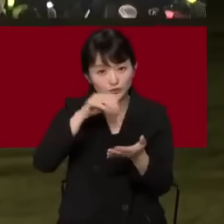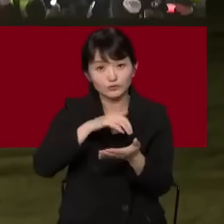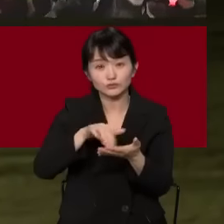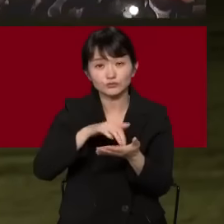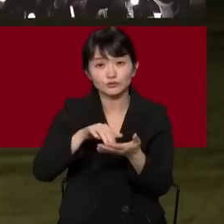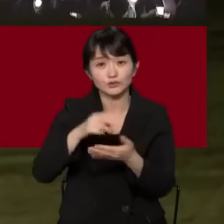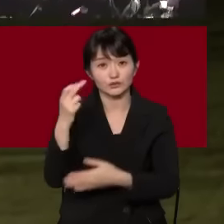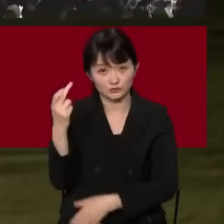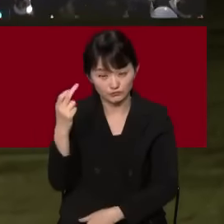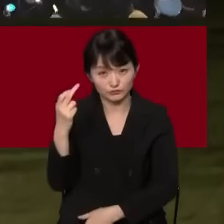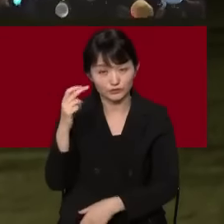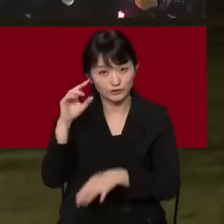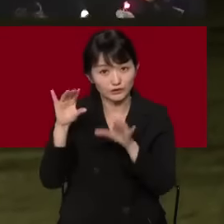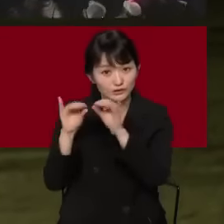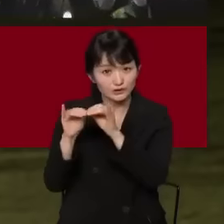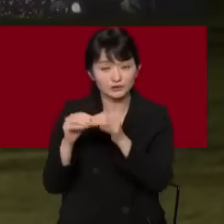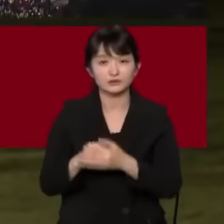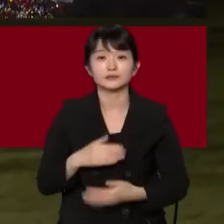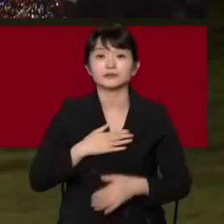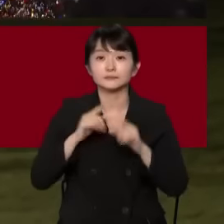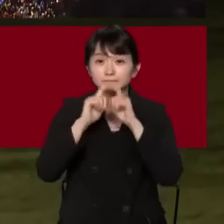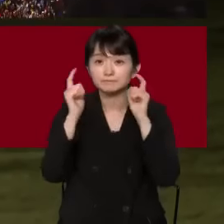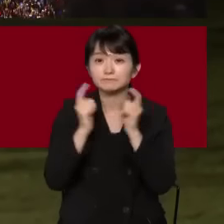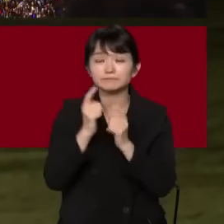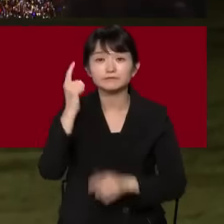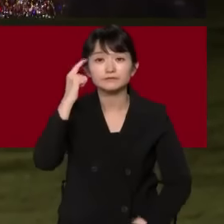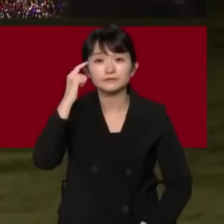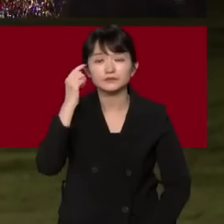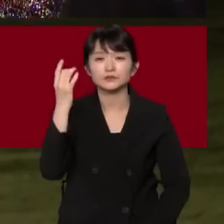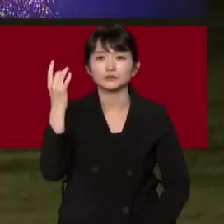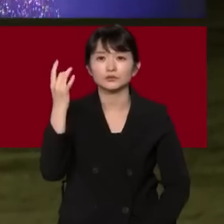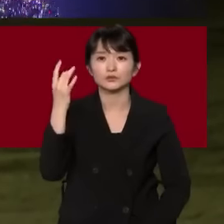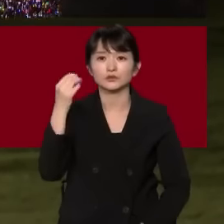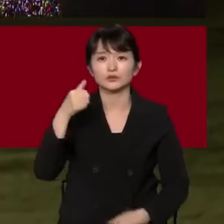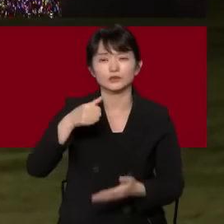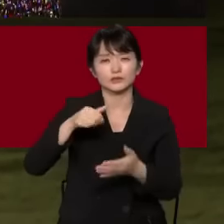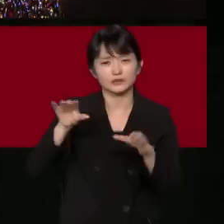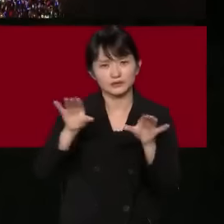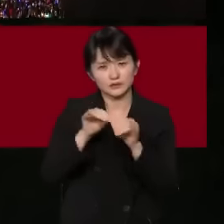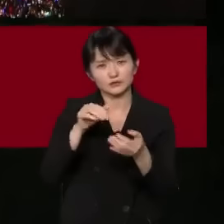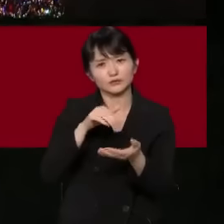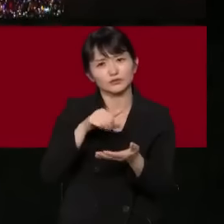정도 나왔거든요. 저 개인적인 생각으로는 원래 이탈표가 더 많이 나올 수